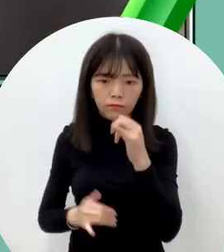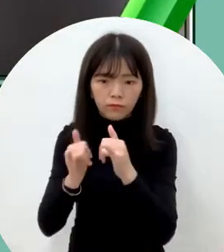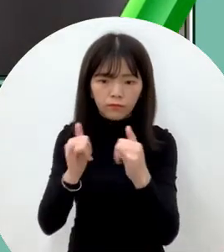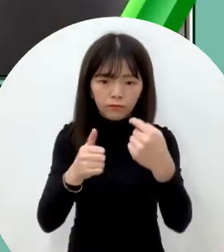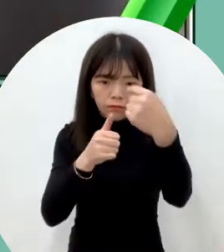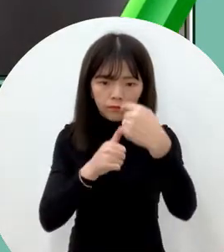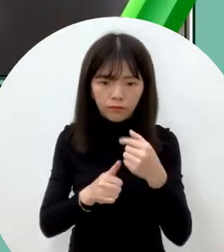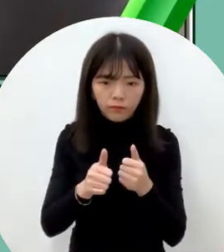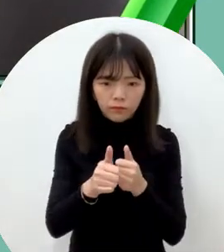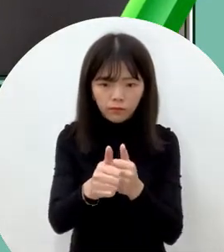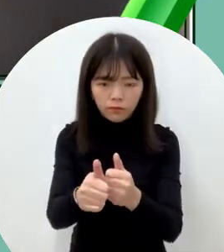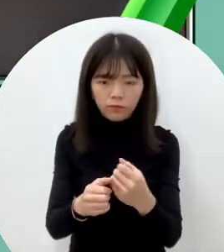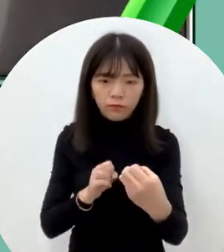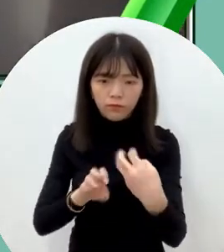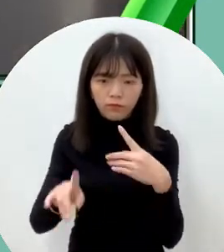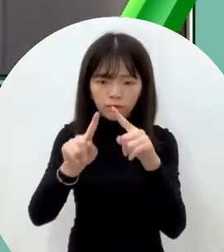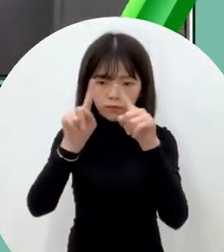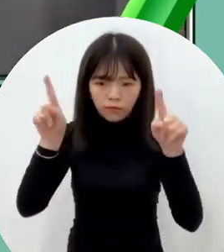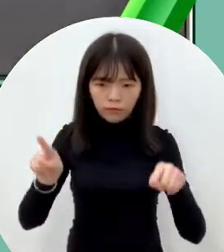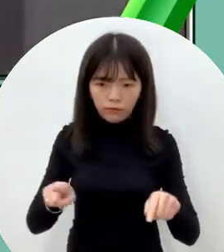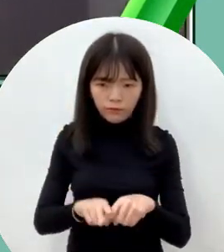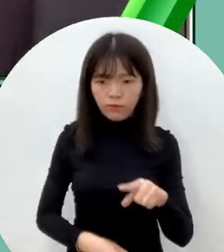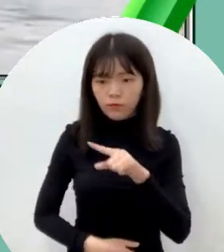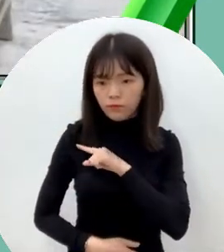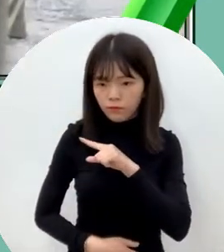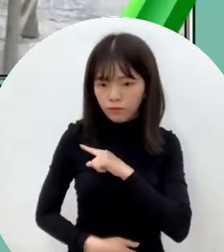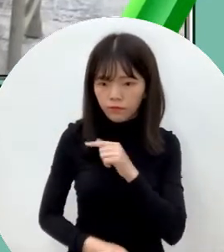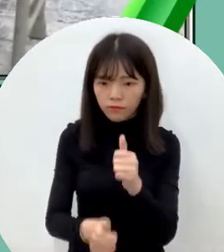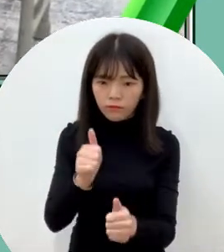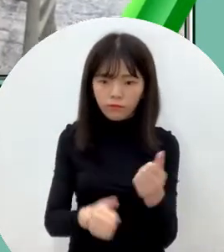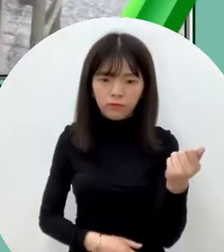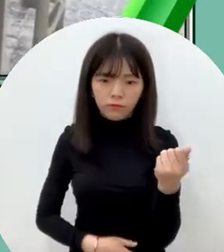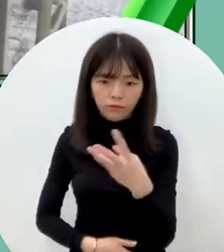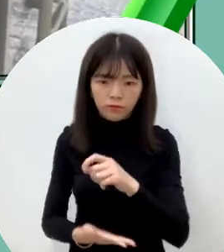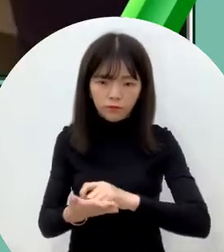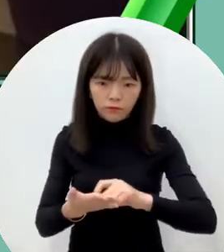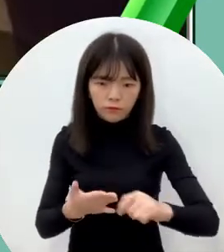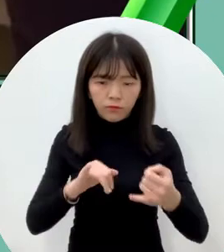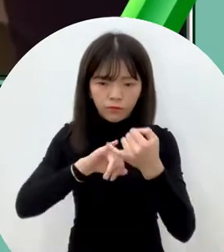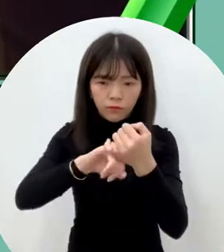지시에 따라 답안지에 성명과 수험번호를 기입하고 확인합니다.